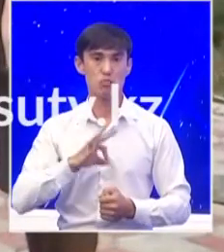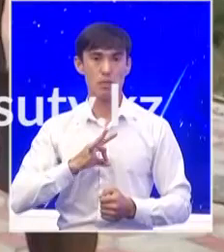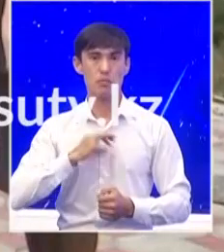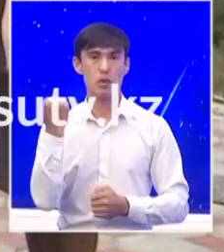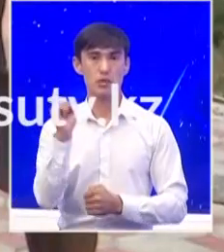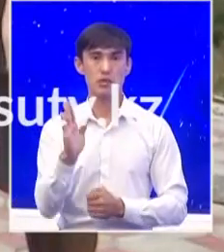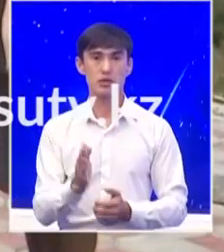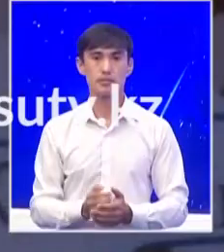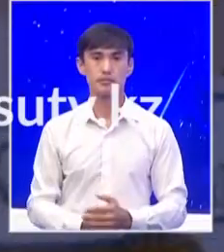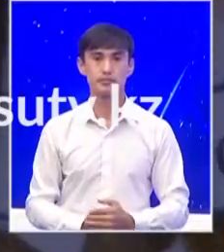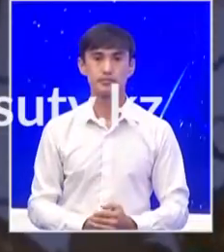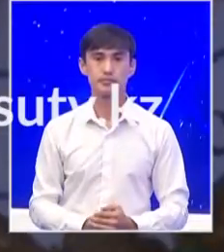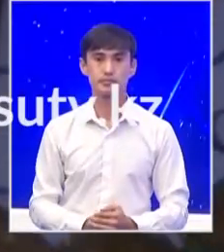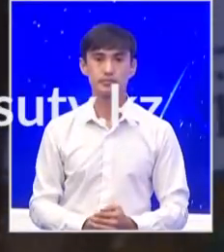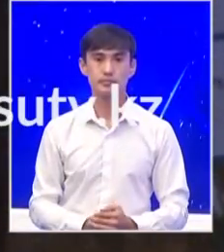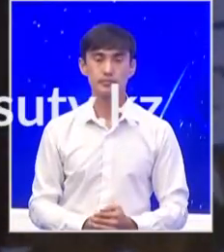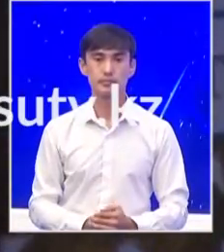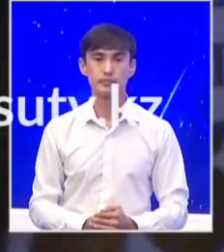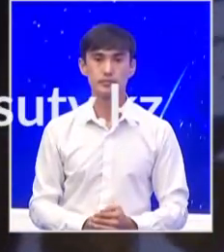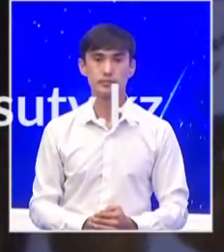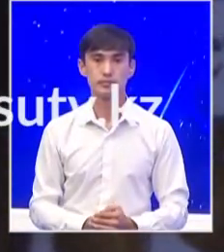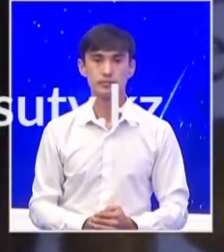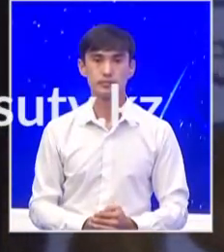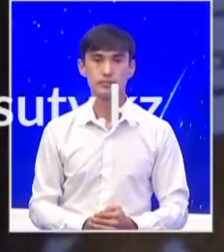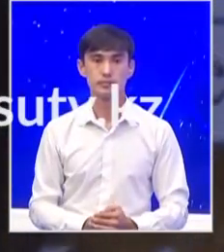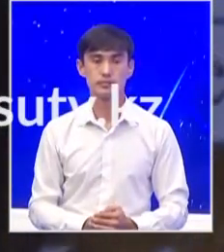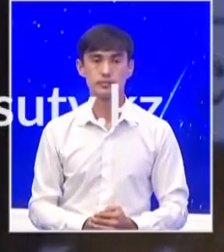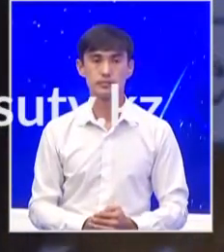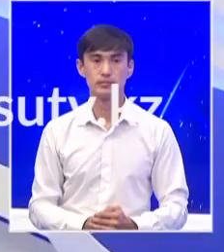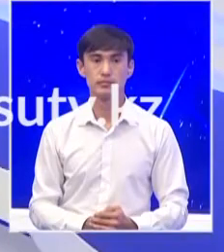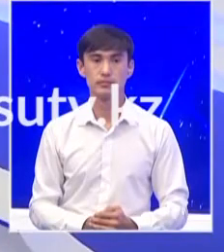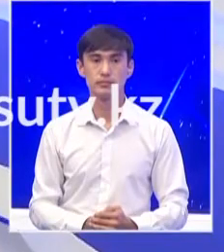победителя. Лилия Штогрина, Абылай Куттыкбаев, телеканал ЖТСУ.